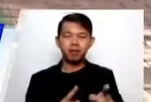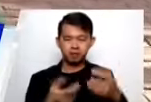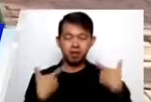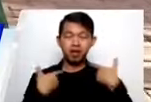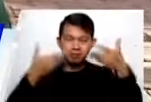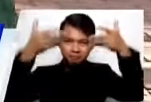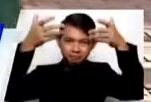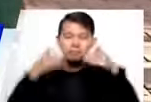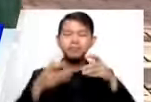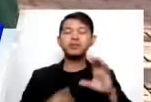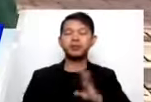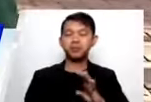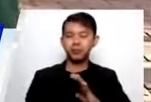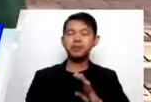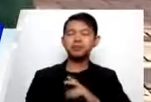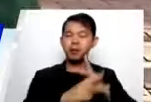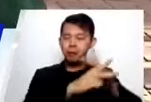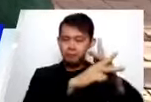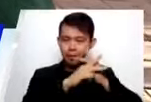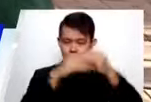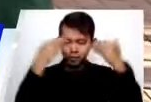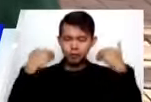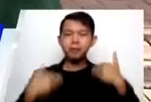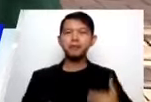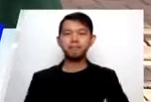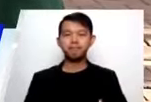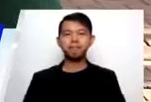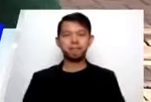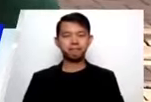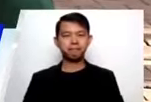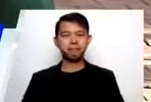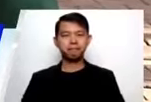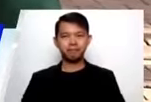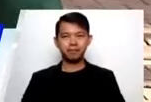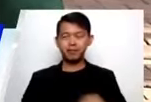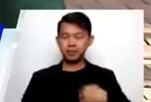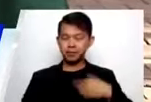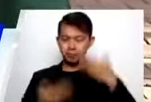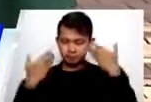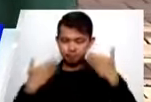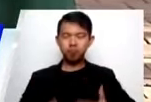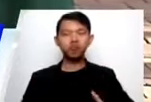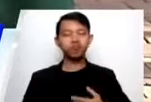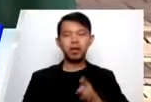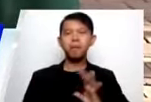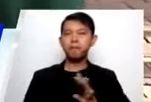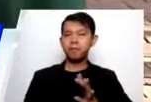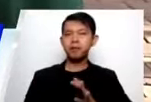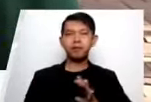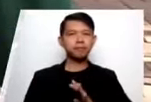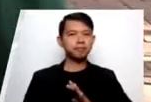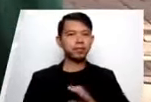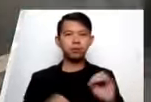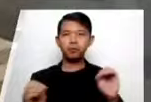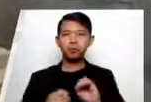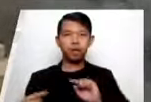ako, protected yung buong katawan ko. So I'm very thankful na walang major na nangyari sa